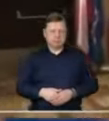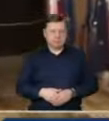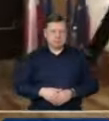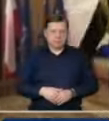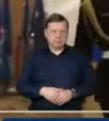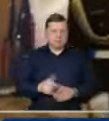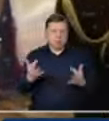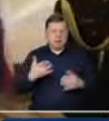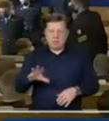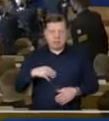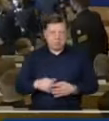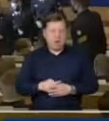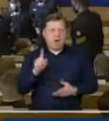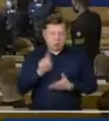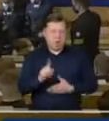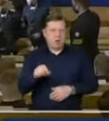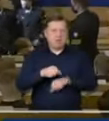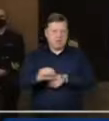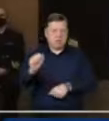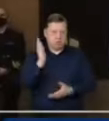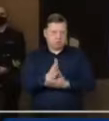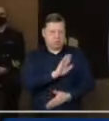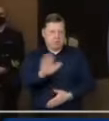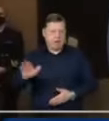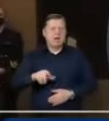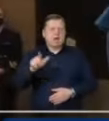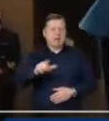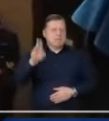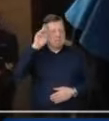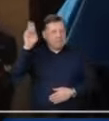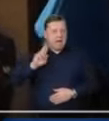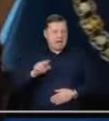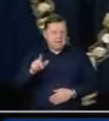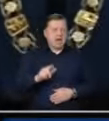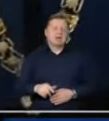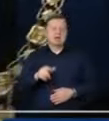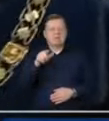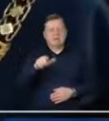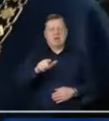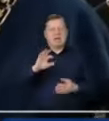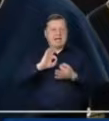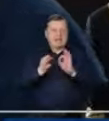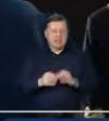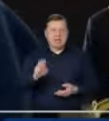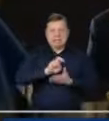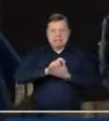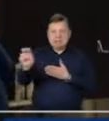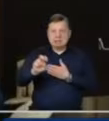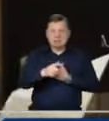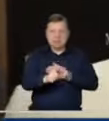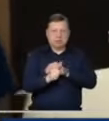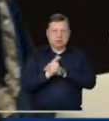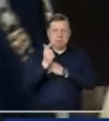Nie było lekko, ale się udało. Dyplomy mają już w rękach. Akademia Marynarki Wojennej w Gdyni ma powody do dumy. Inżynierami zostało aż